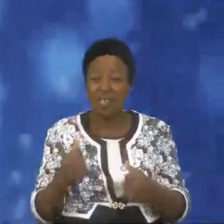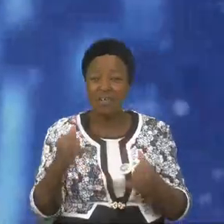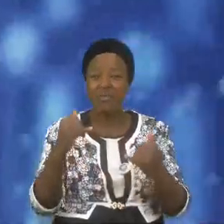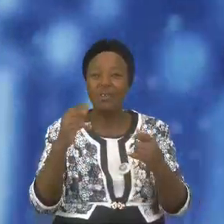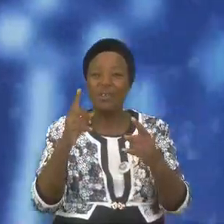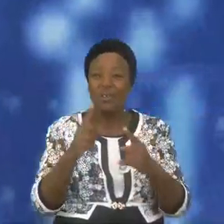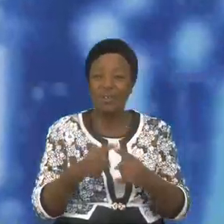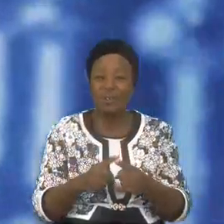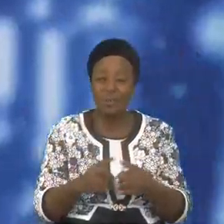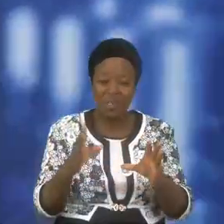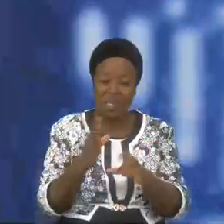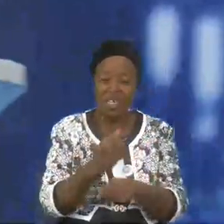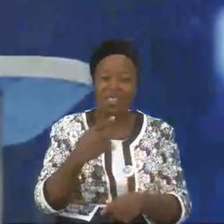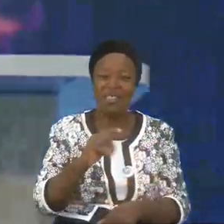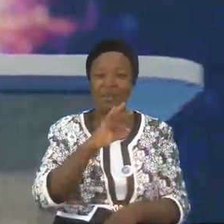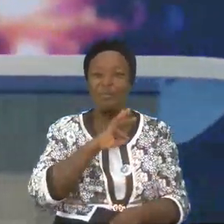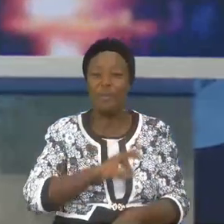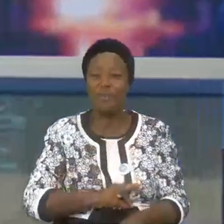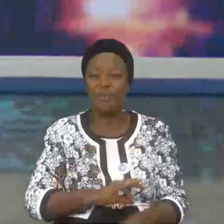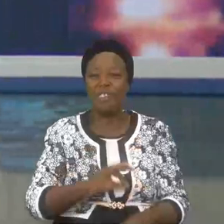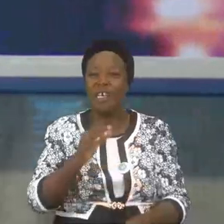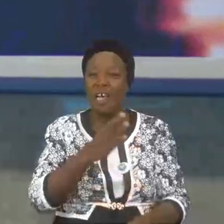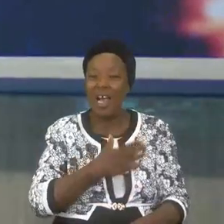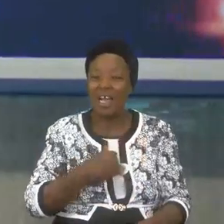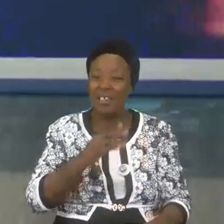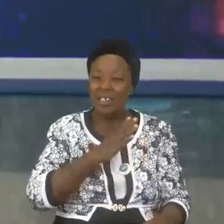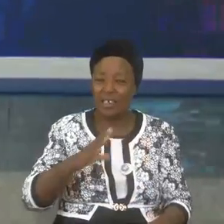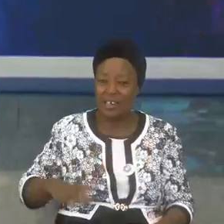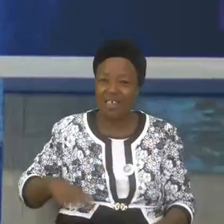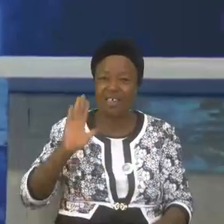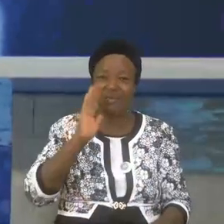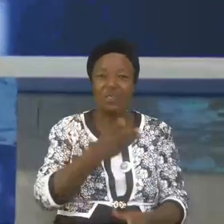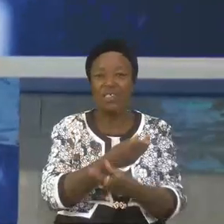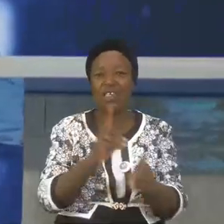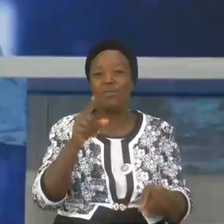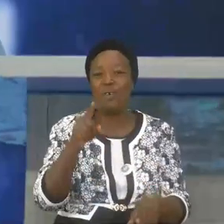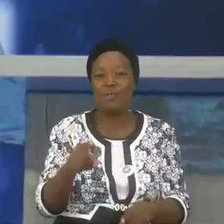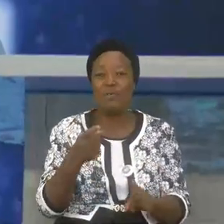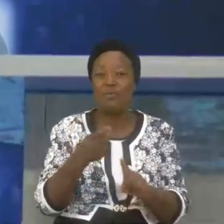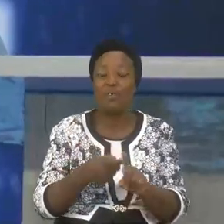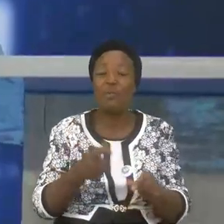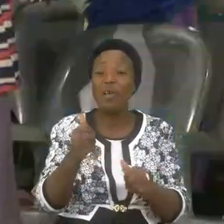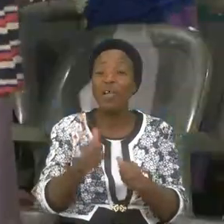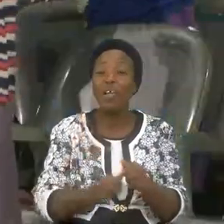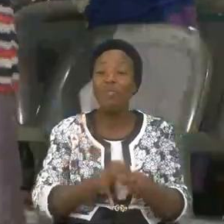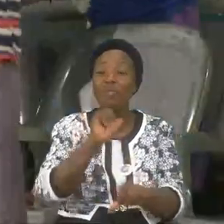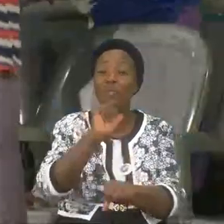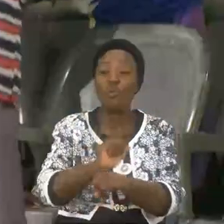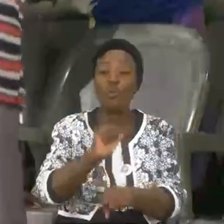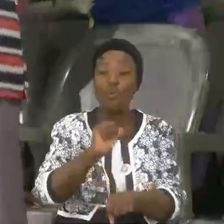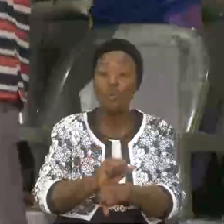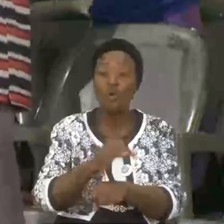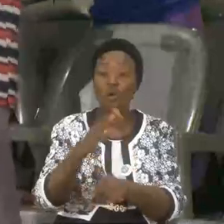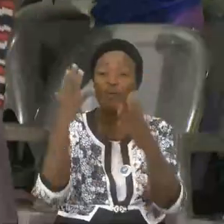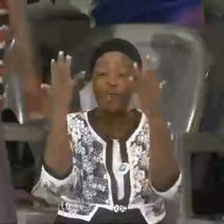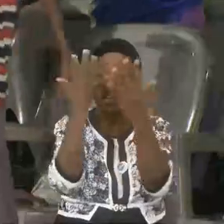Maintenant, toi, tu dois en profiter. Écris va te délivrer de toute œuvre